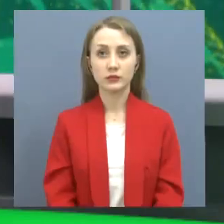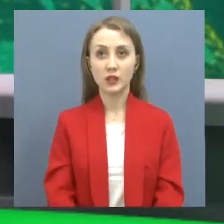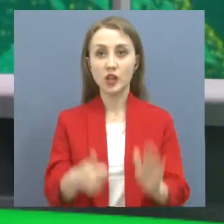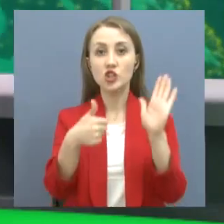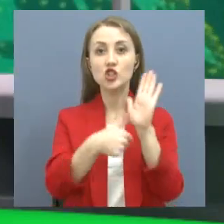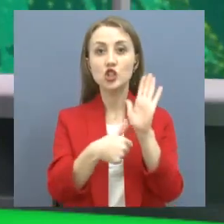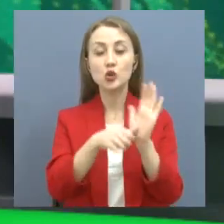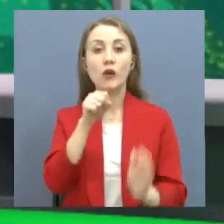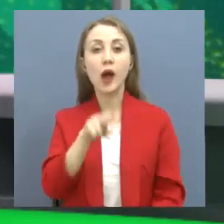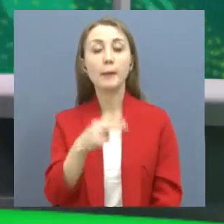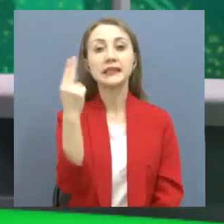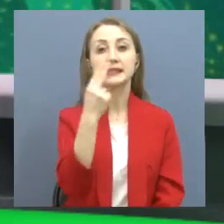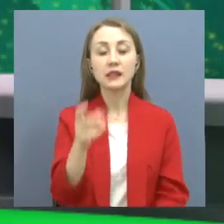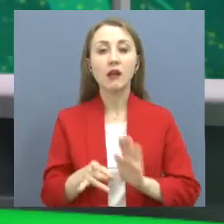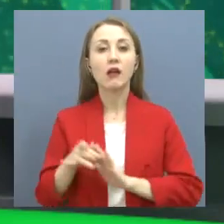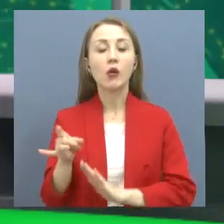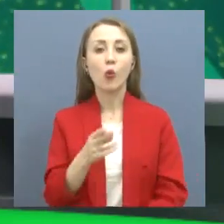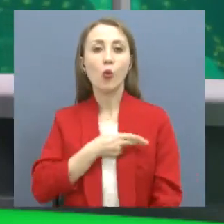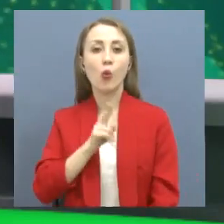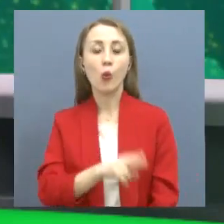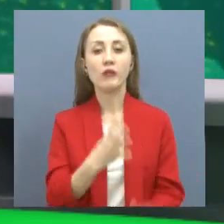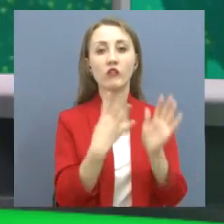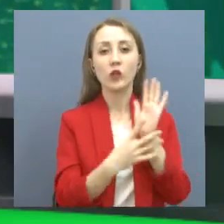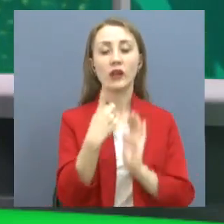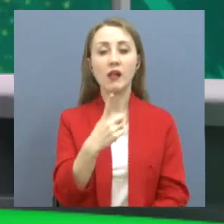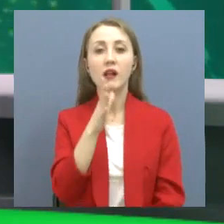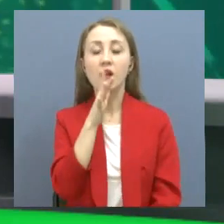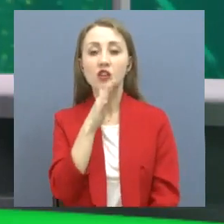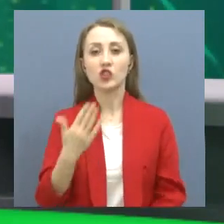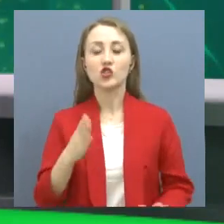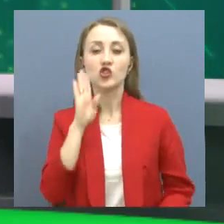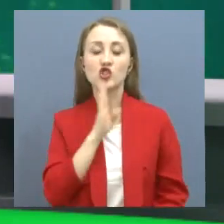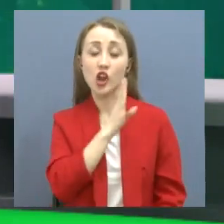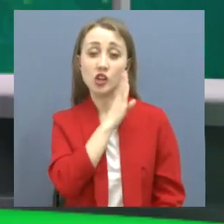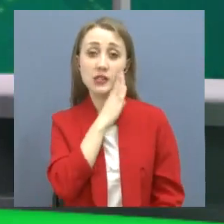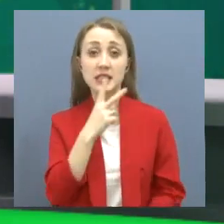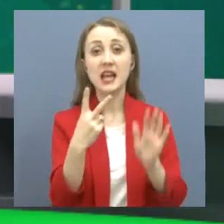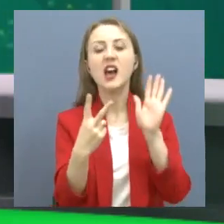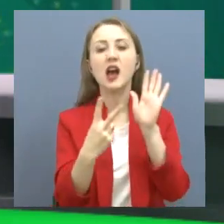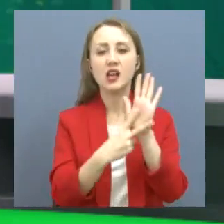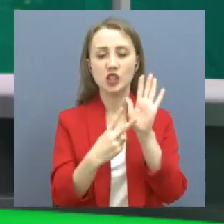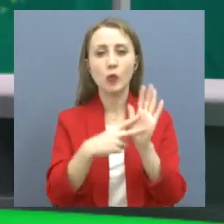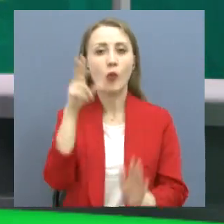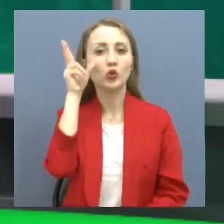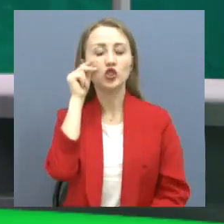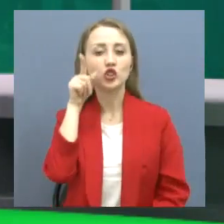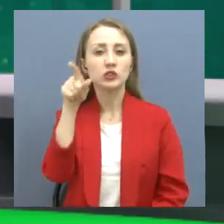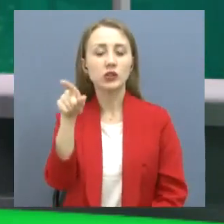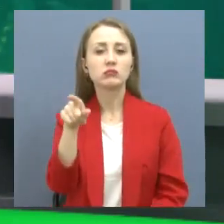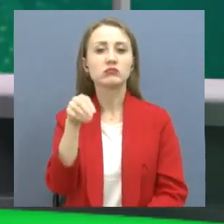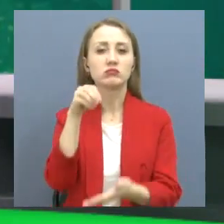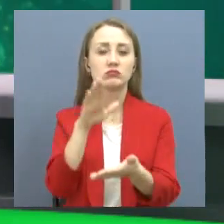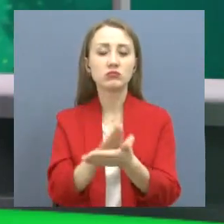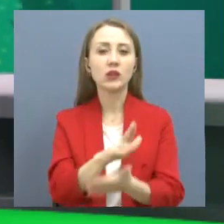Шестого апреля в Целиноградском районе скончалась 91-летняя женщина. Седьмого врачи заключили коронавирусная инфекция.